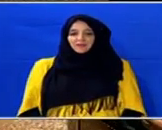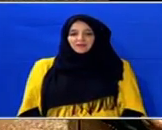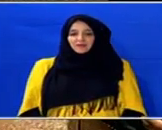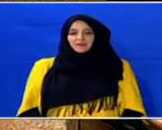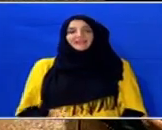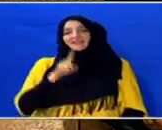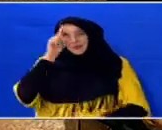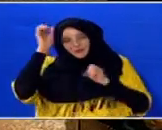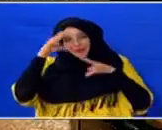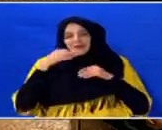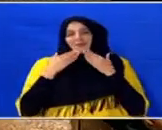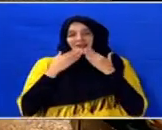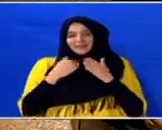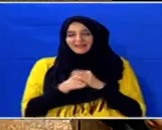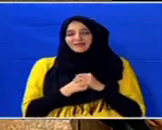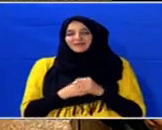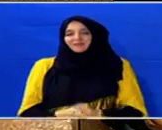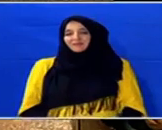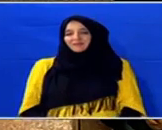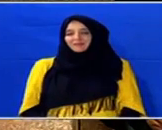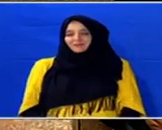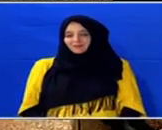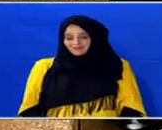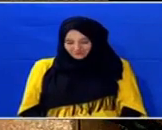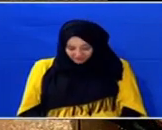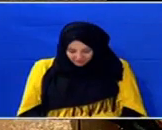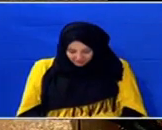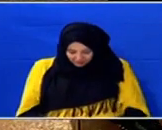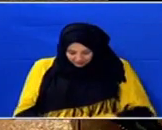بارك الله فيك. يطول في عمرك الحاج في الخدمة.